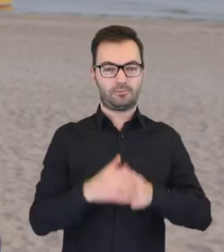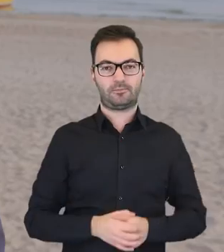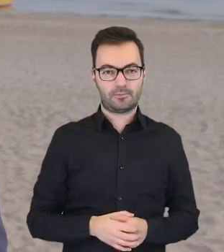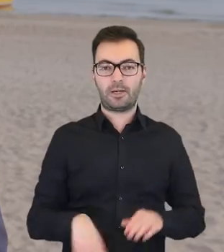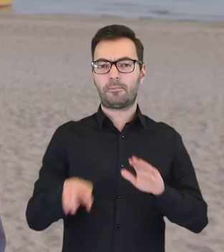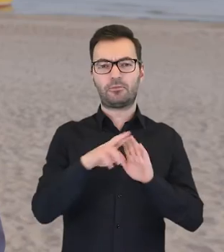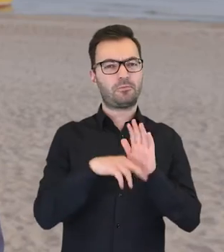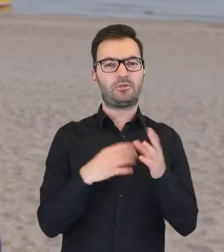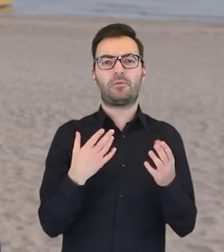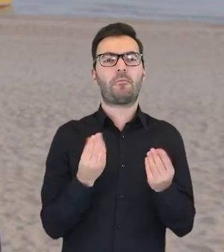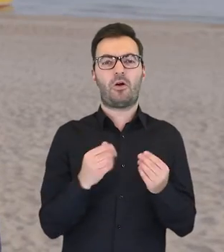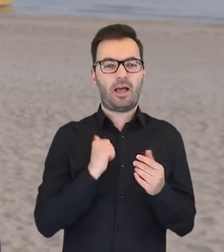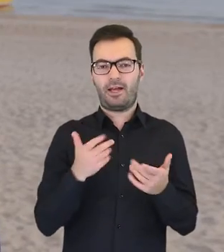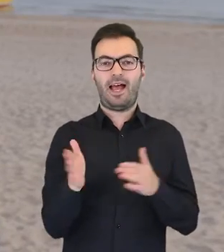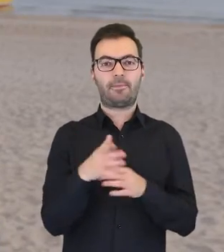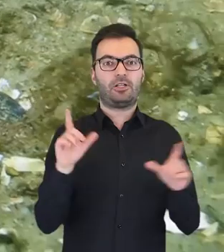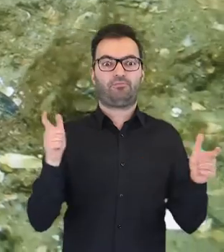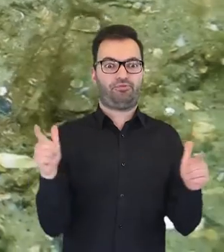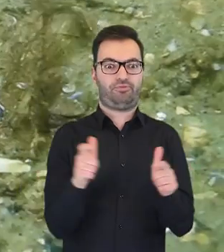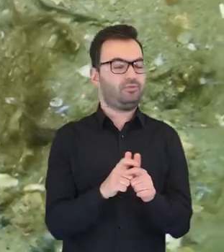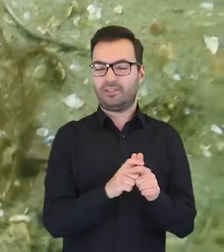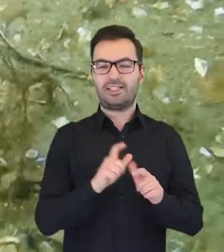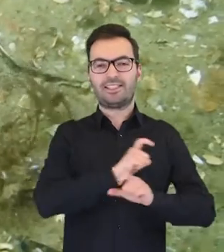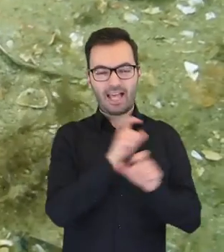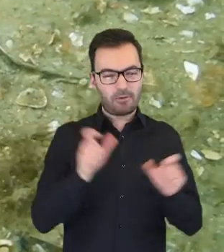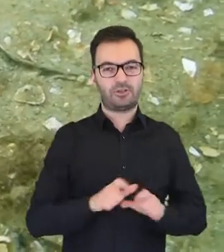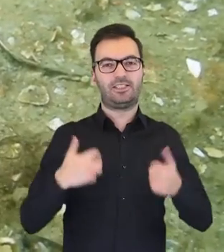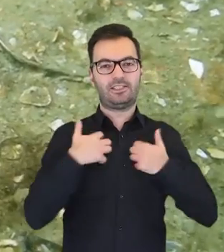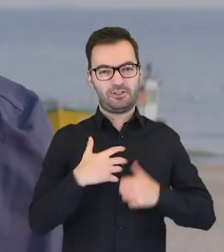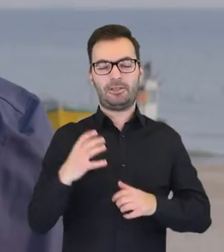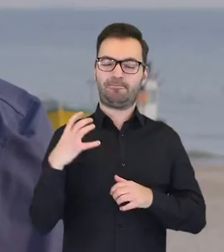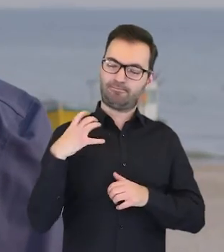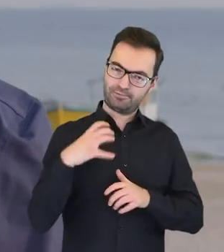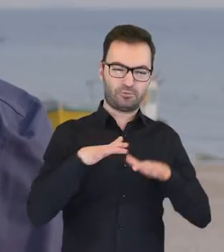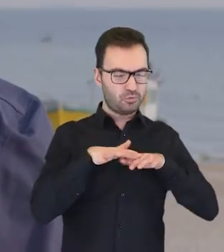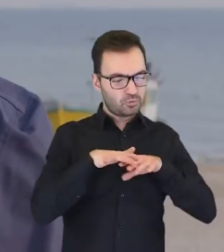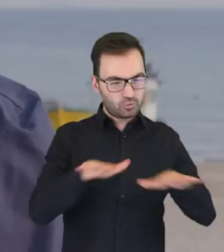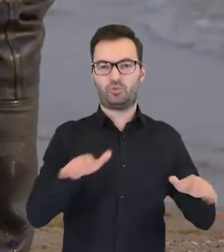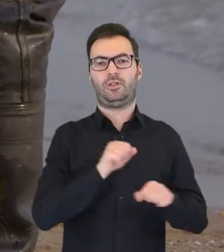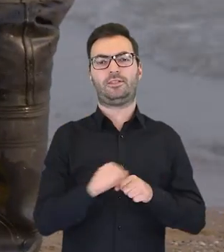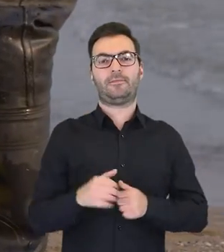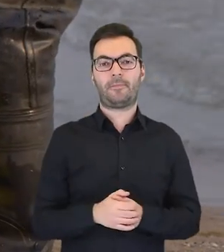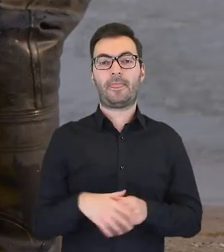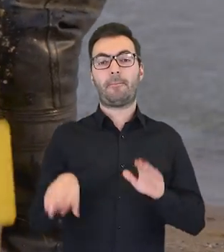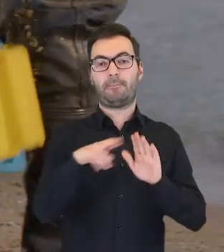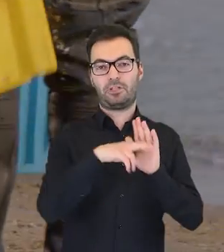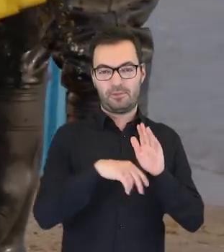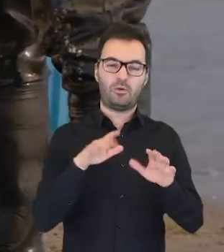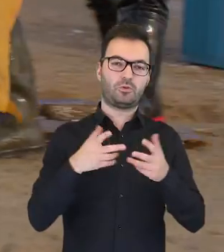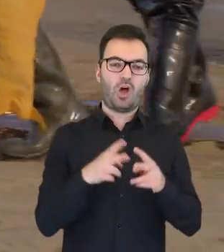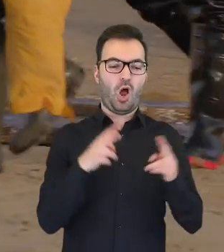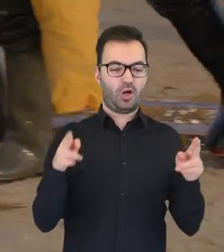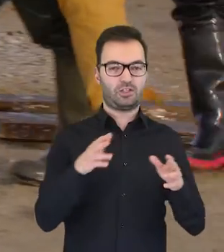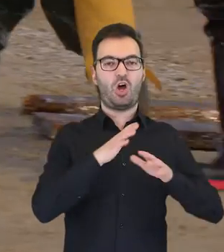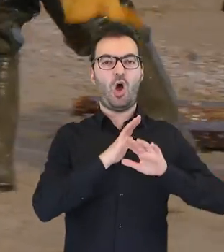które dbają o to, żeby tych ryb nie przełowić, żeby cały czas bogactwo zwierząt w zatoce było takie samo. Przepisy to zarówno okresy ochronne,